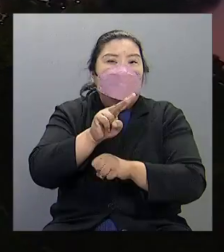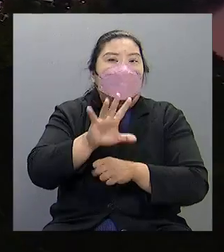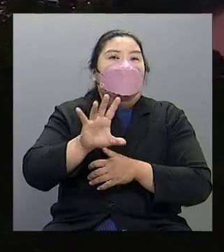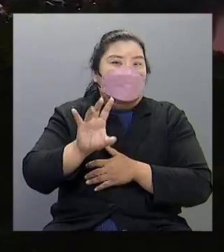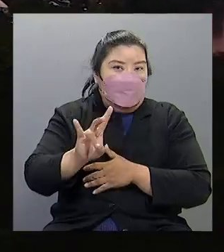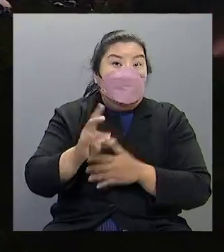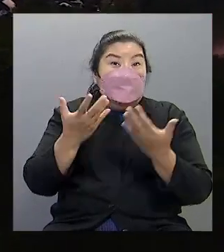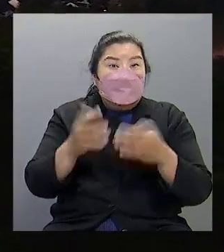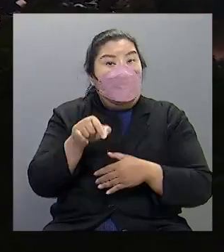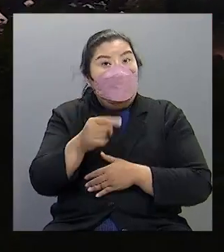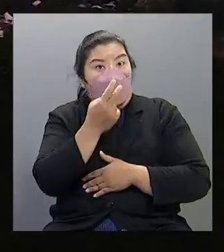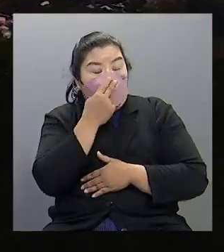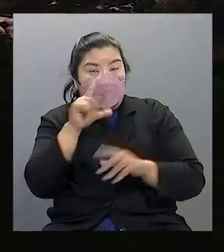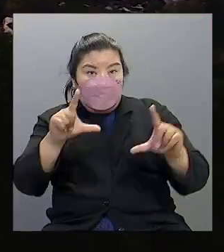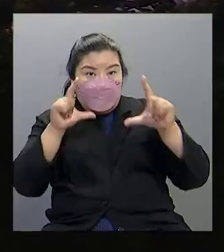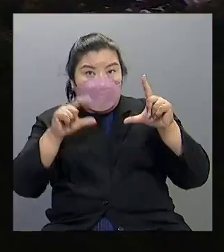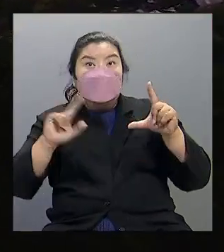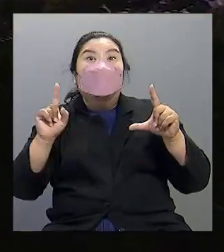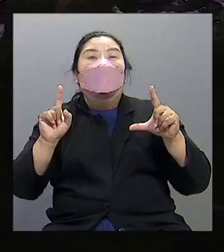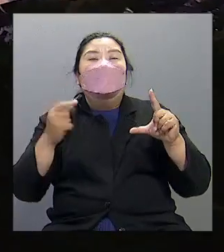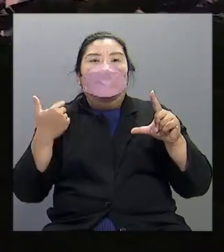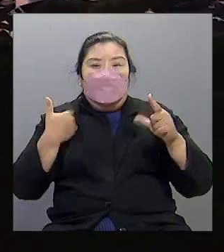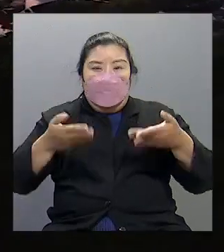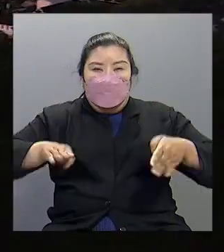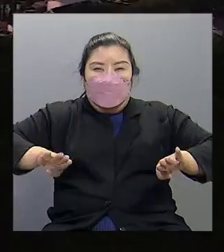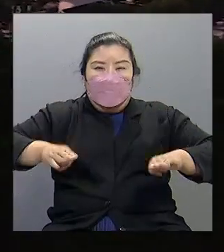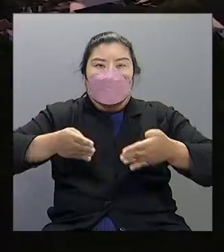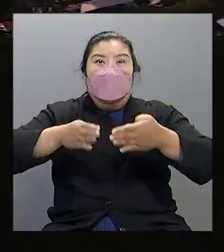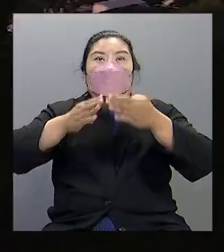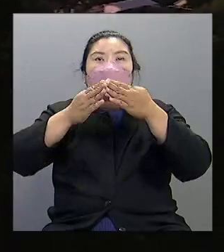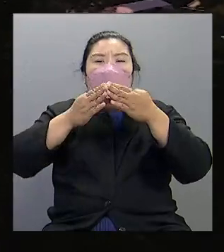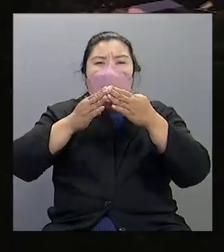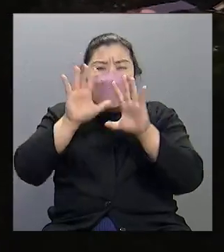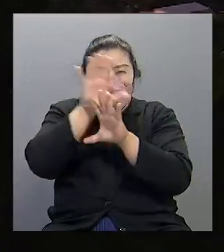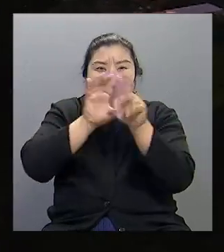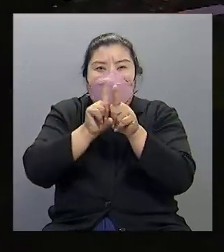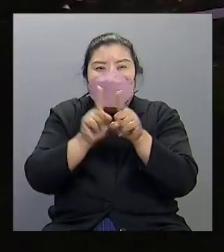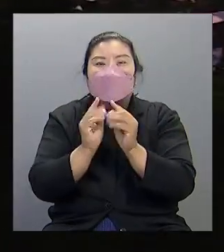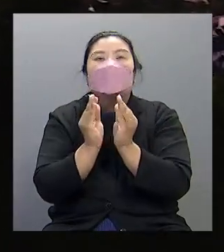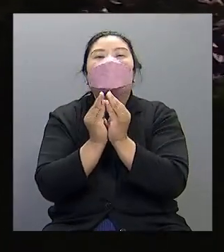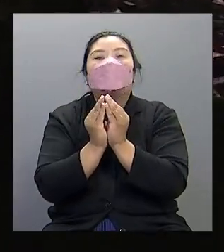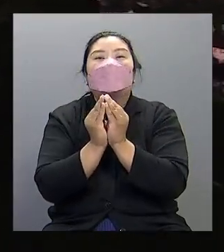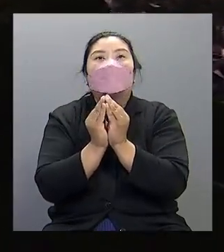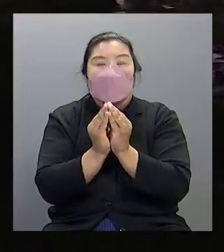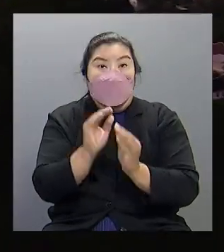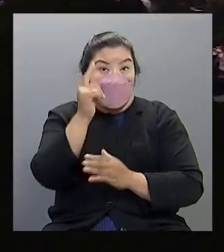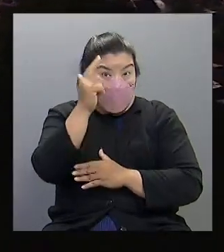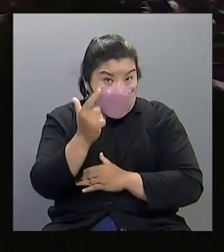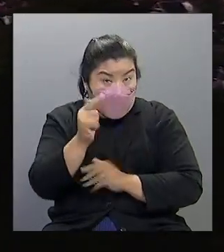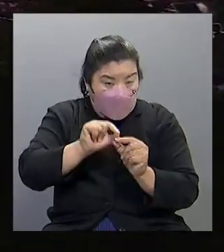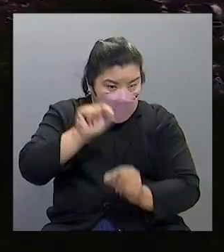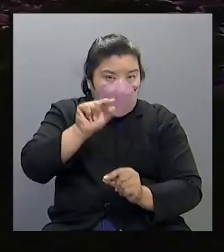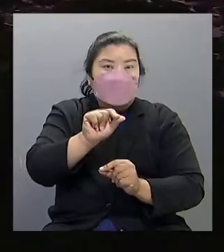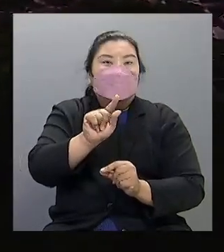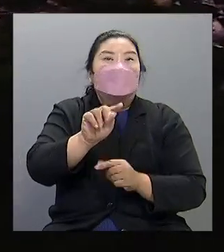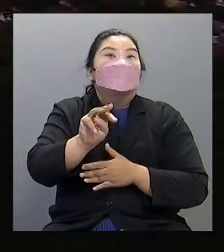จุดเดนๆของพระทาศภูสีนั่งกคือองคพระทาศทมรูปทรงเป็ดอกบว่า 4 เหลี่ม สีทองอราม สประมาณ 21 เมตรค